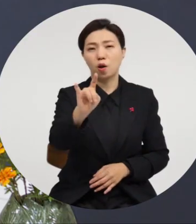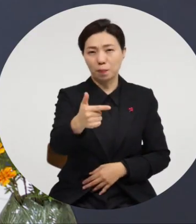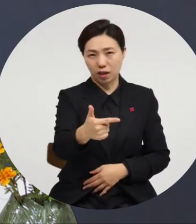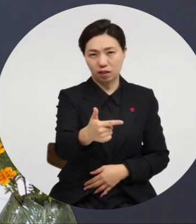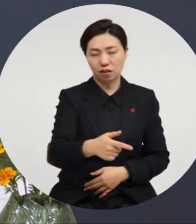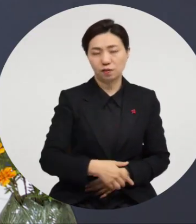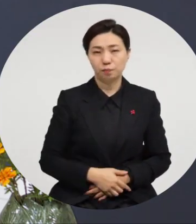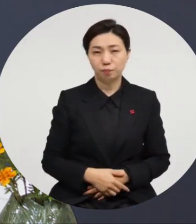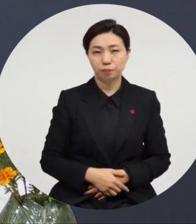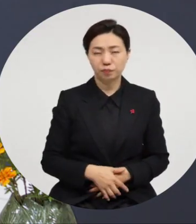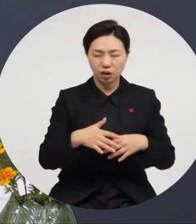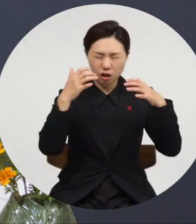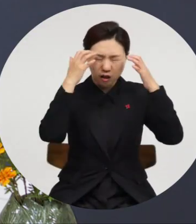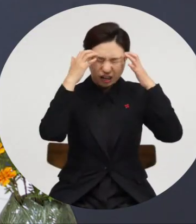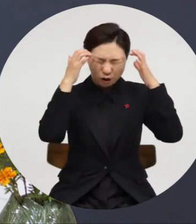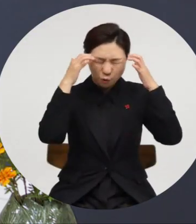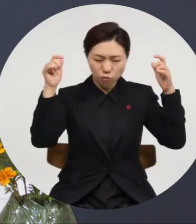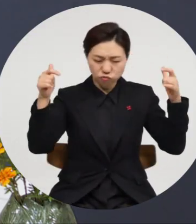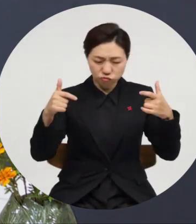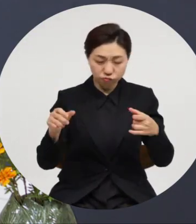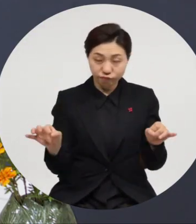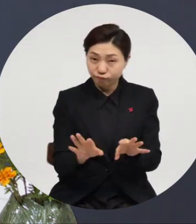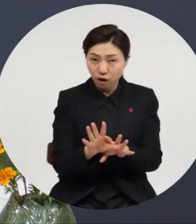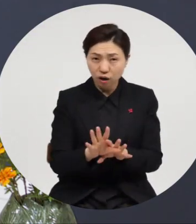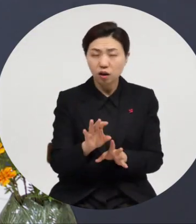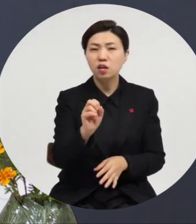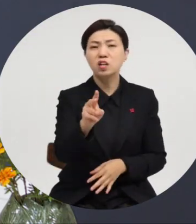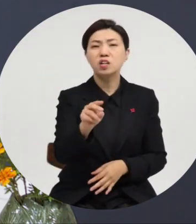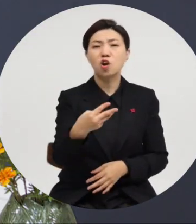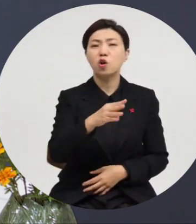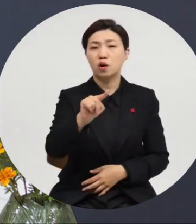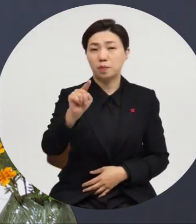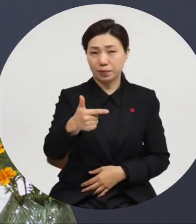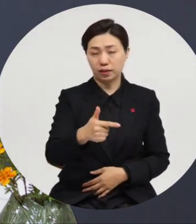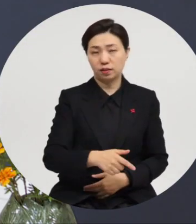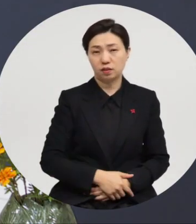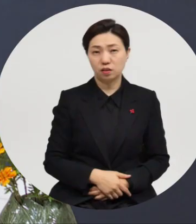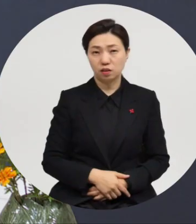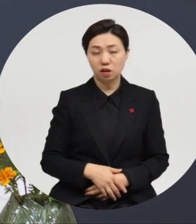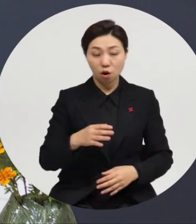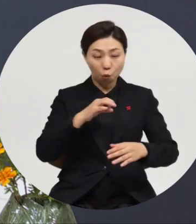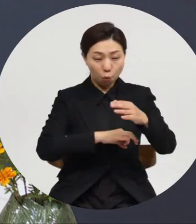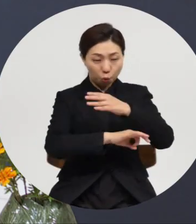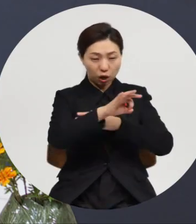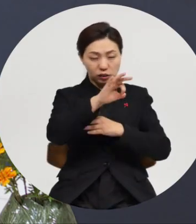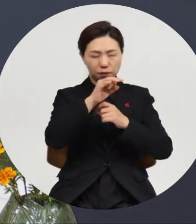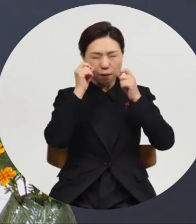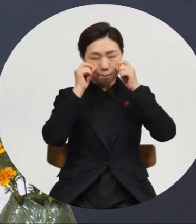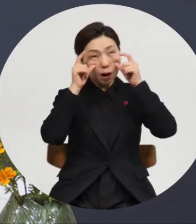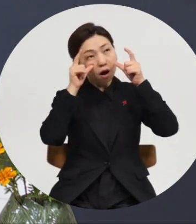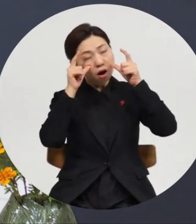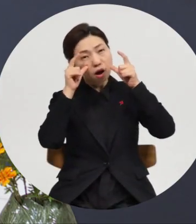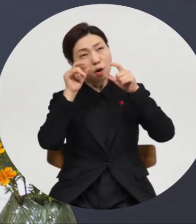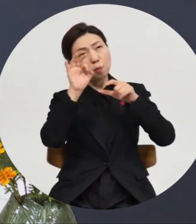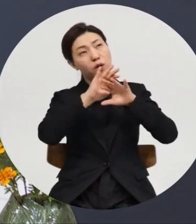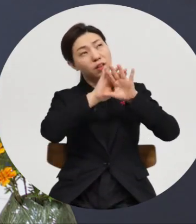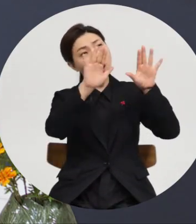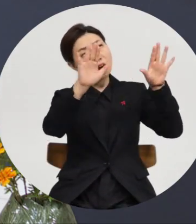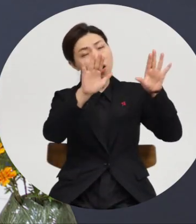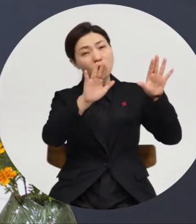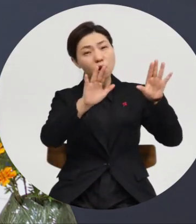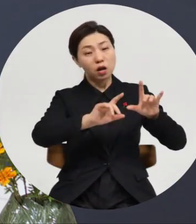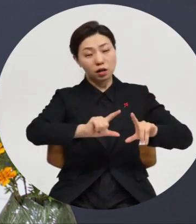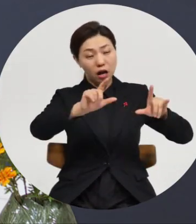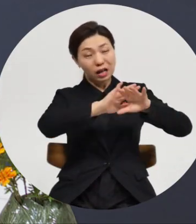열반이란 말이 괴로움이 없는 상태로 간다. 이런 얘기예요. 그러니까 오늘 아침에